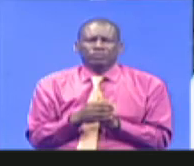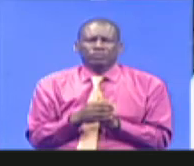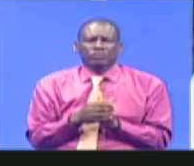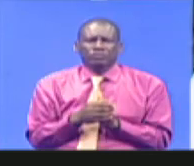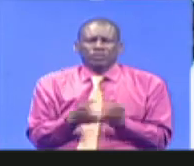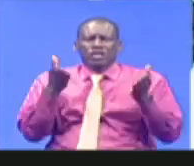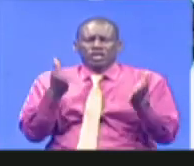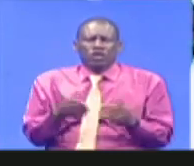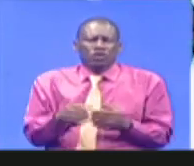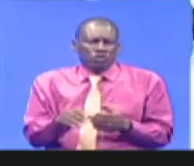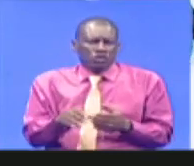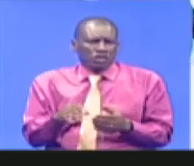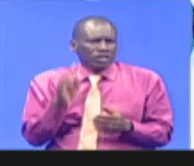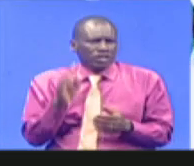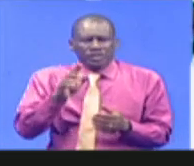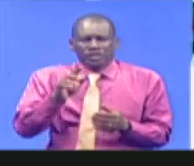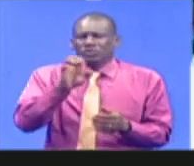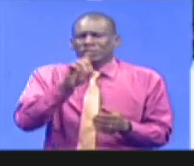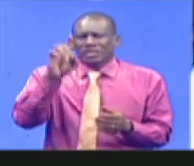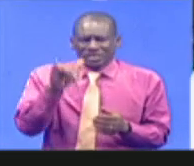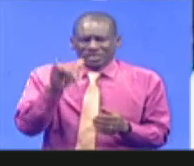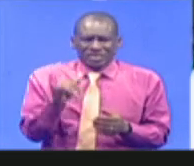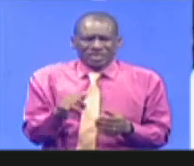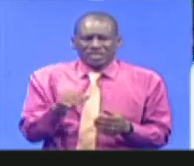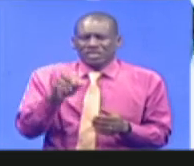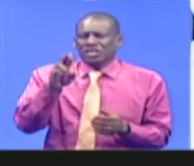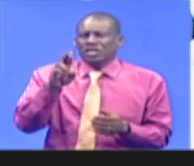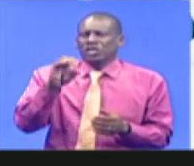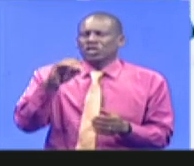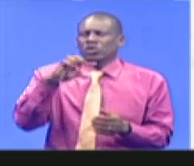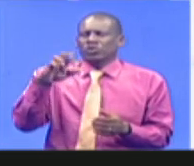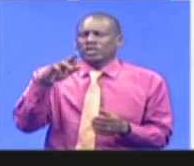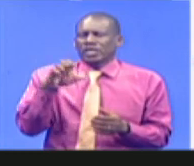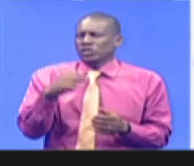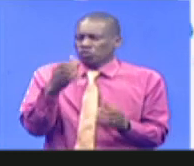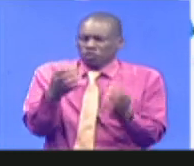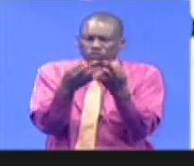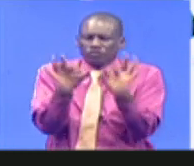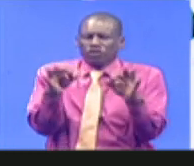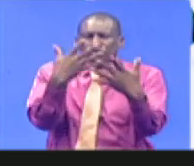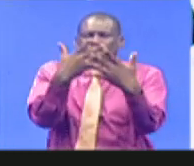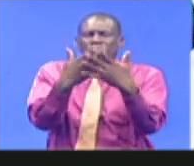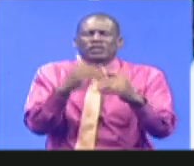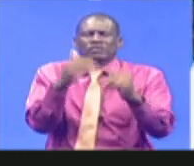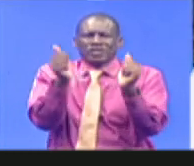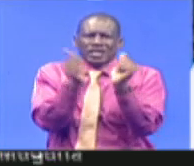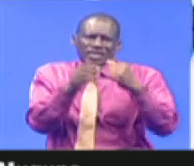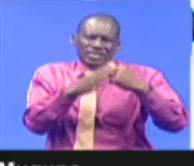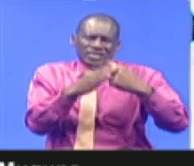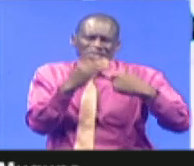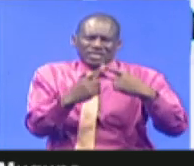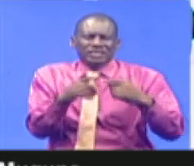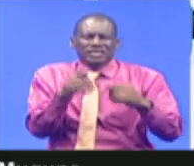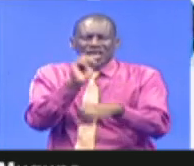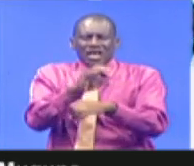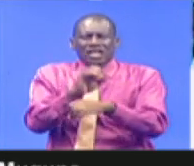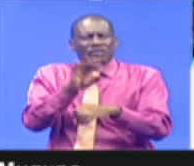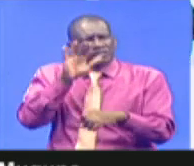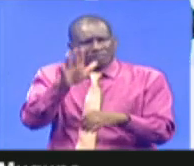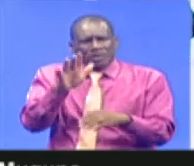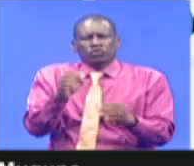Now let's listen in to Tedium Rogers, who's come out from prison after 19 years. And this is his advice to